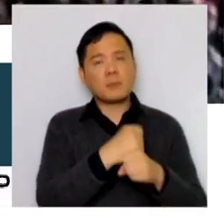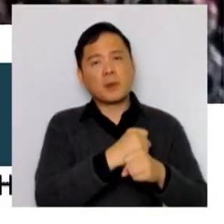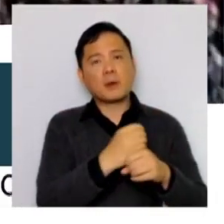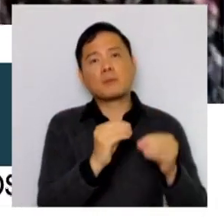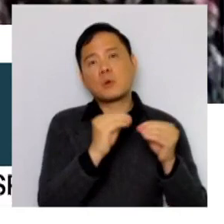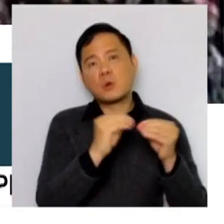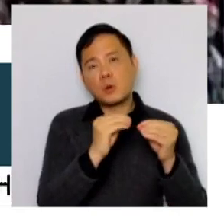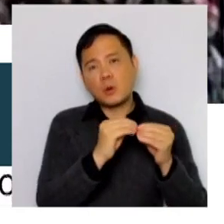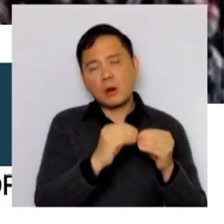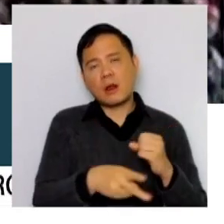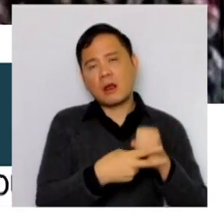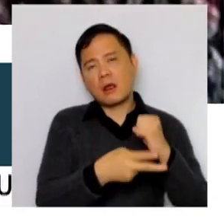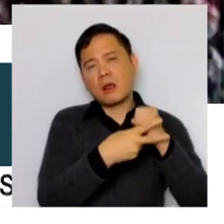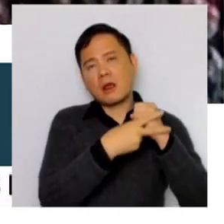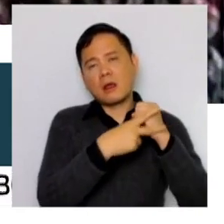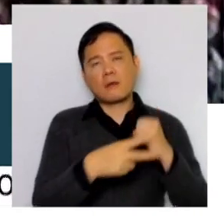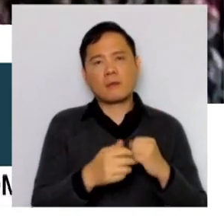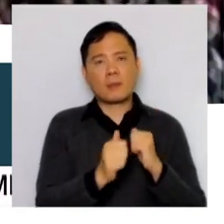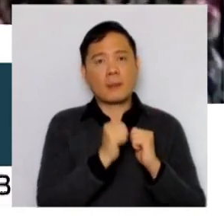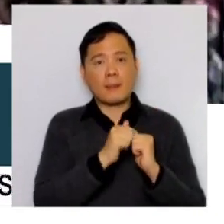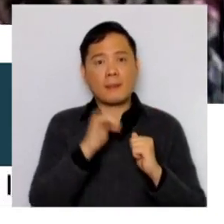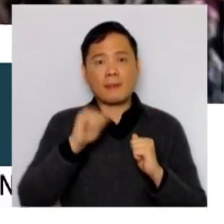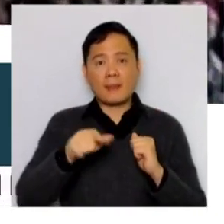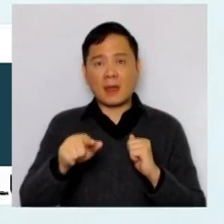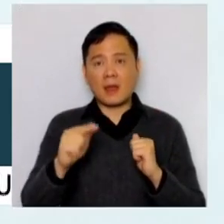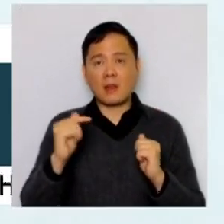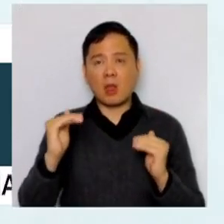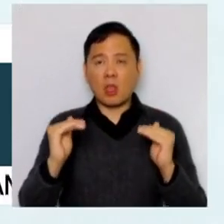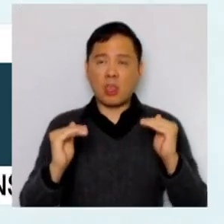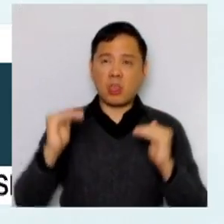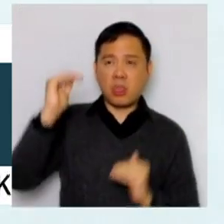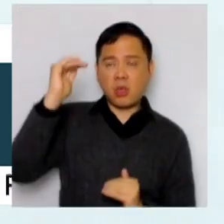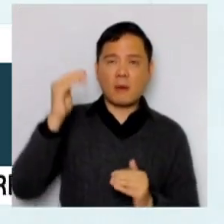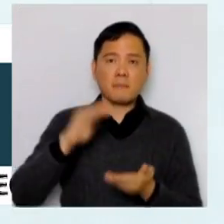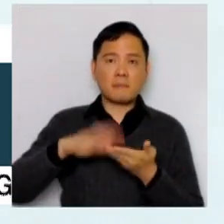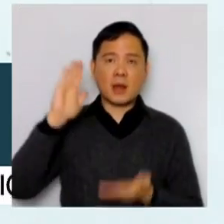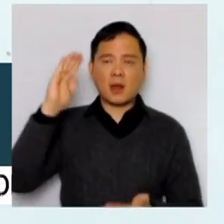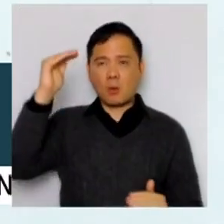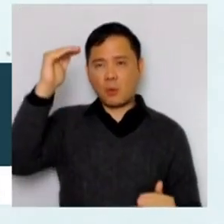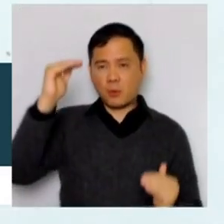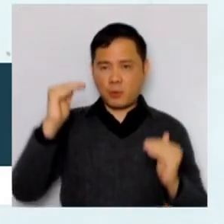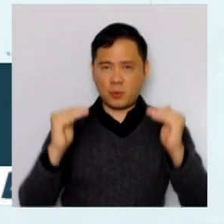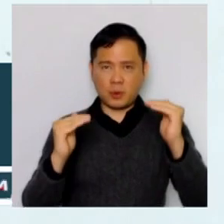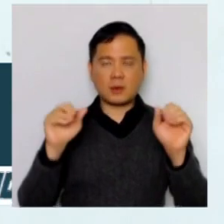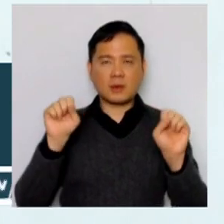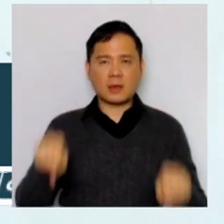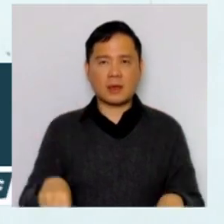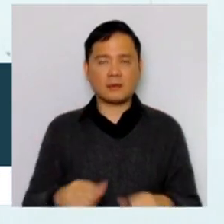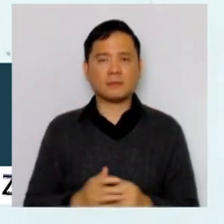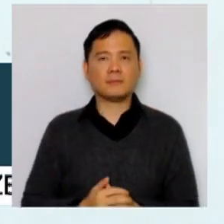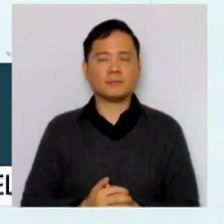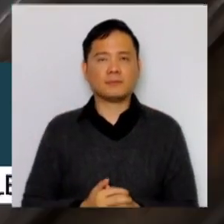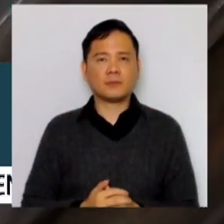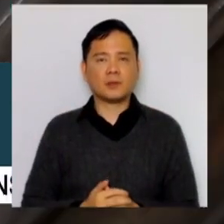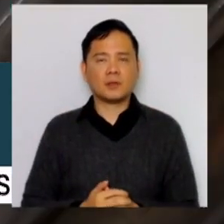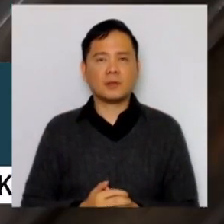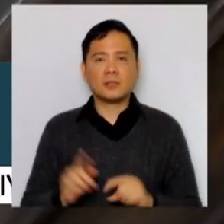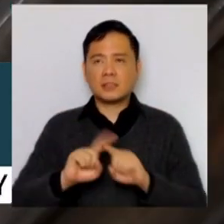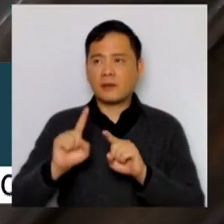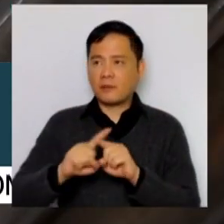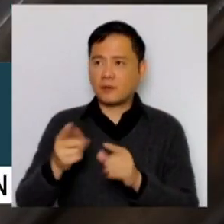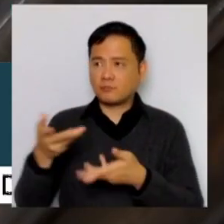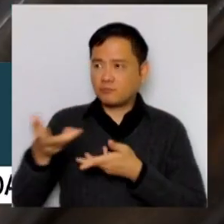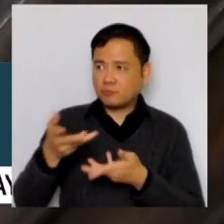ng oil para ma-offset man lang yung kawalan ng Russia. Patuloy po yung pag-apilan natin sa ating stakeholders, ang oil